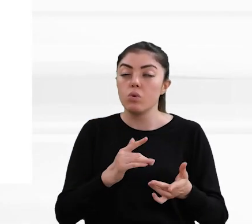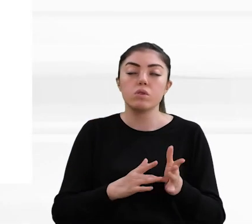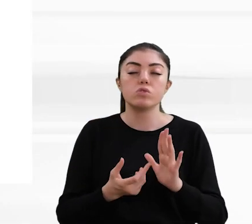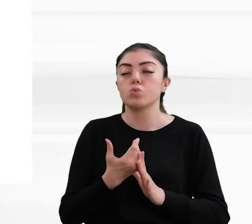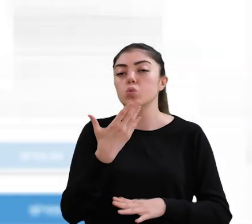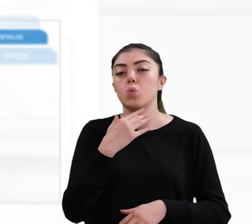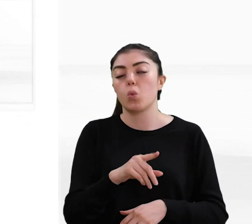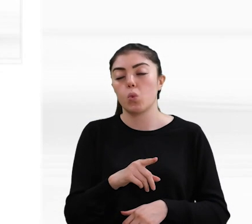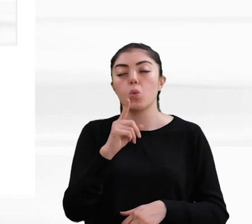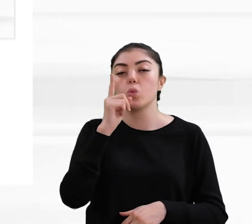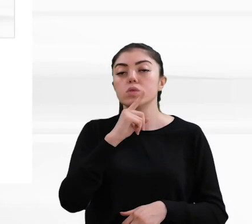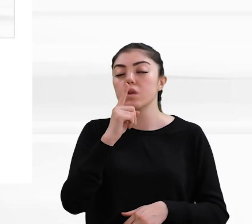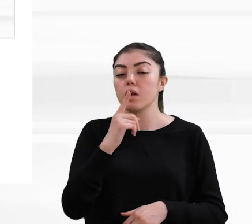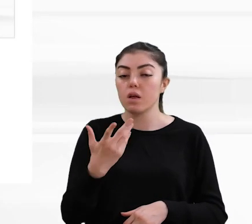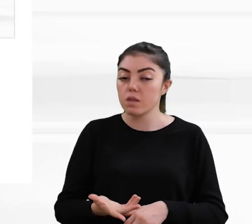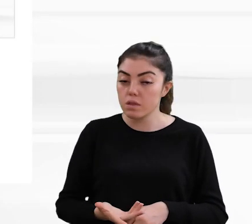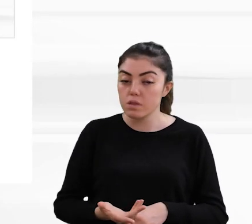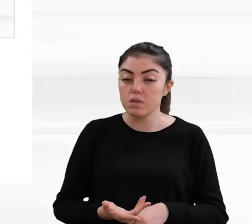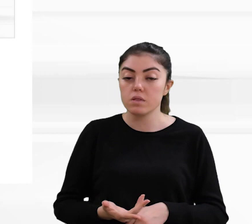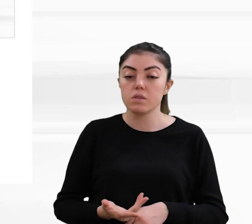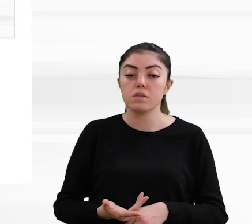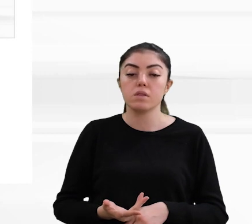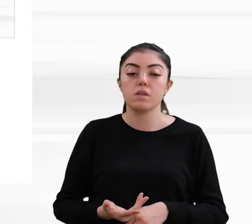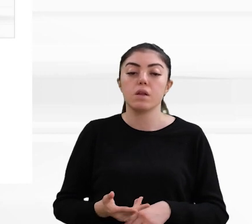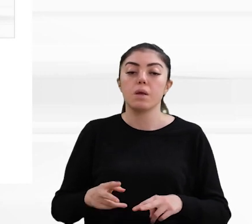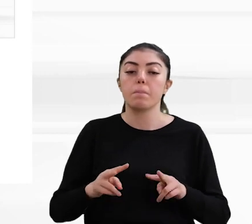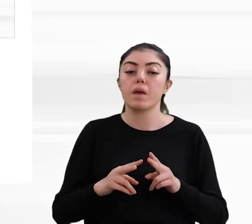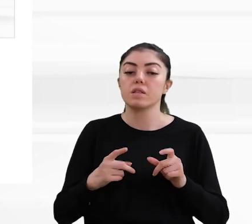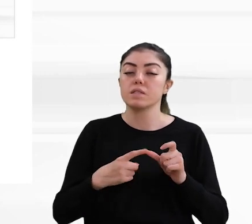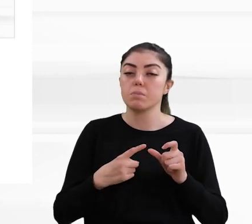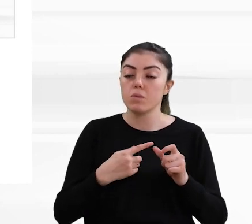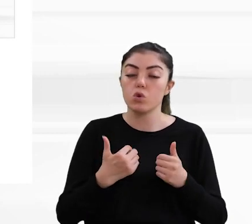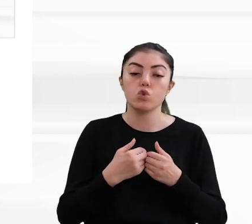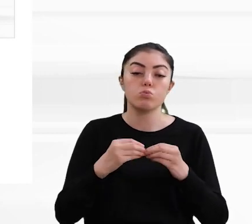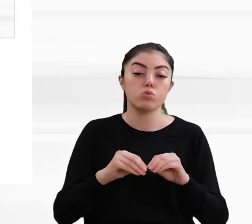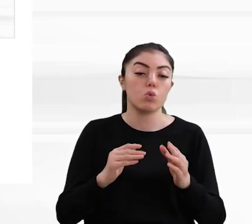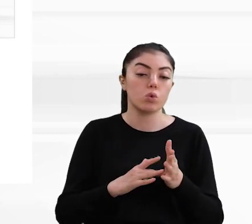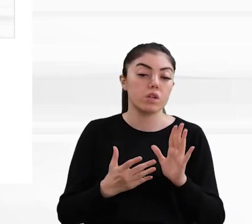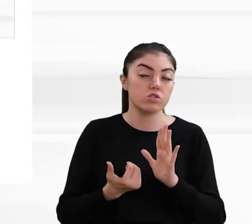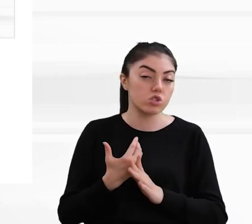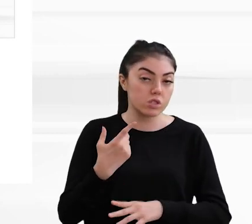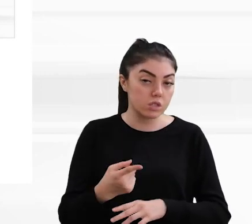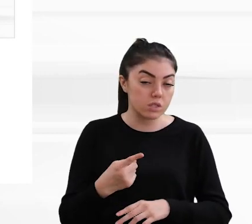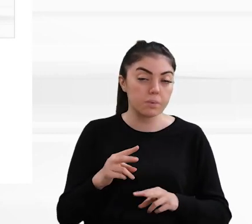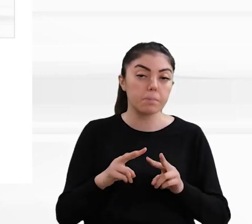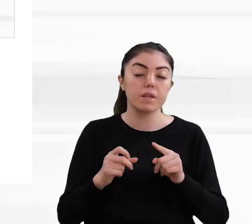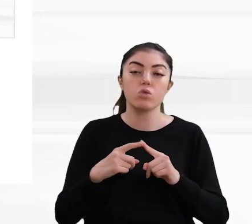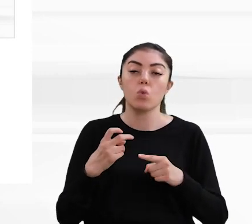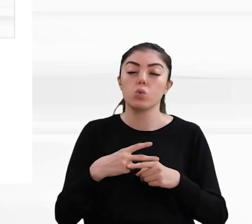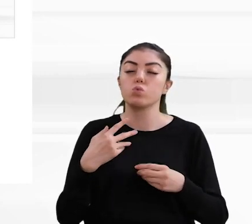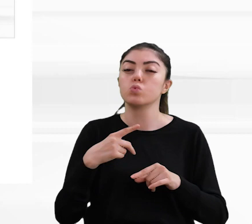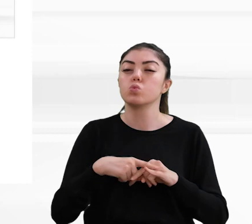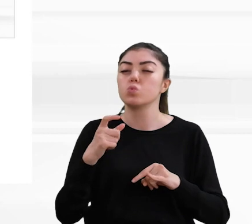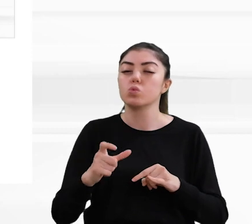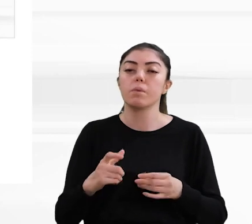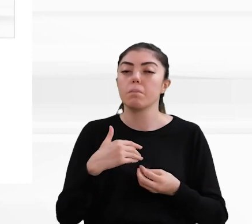oluşmaz Öyleyse Öyleyse Mega spordan yumurta oluşumu bu bu mitoz